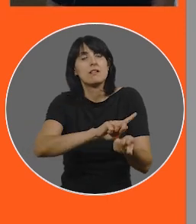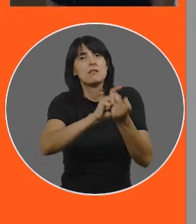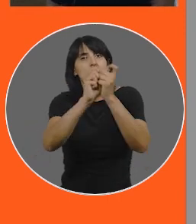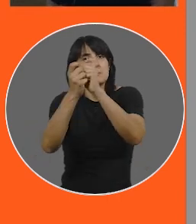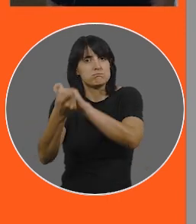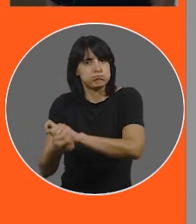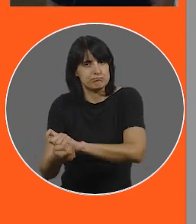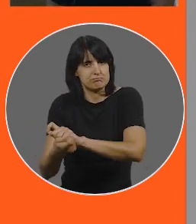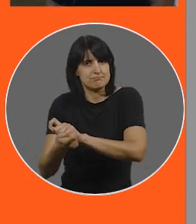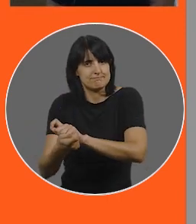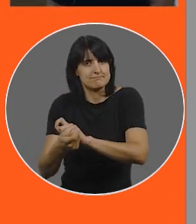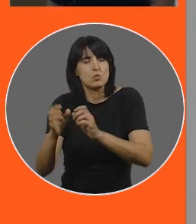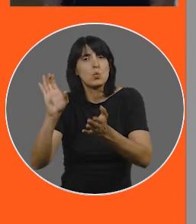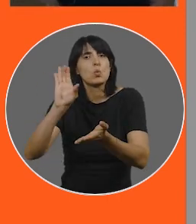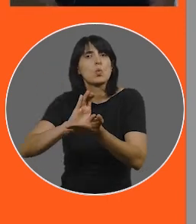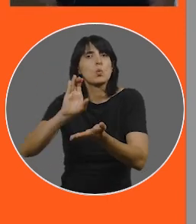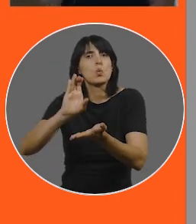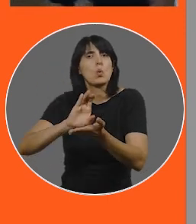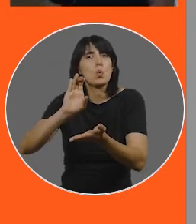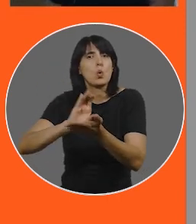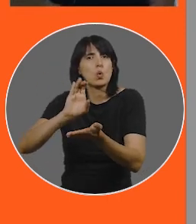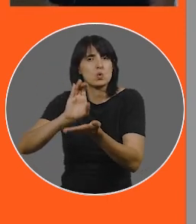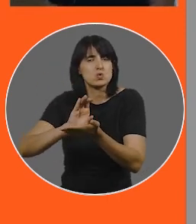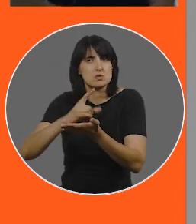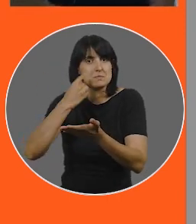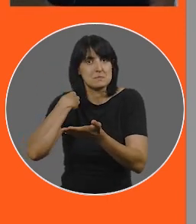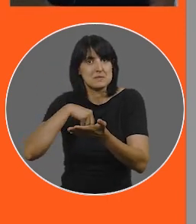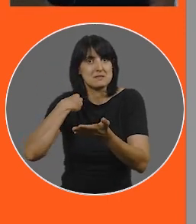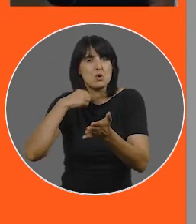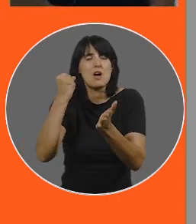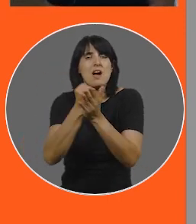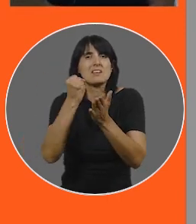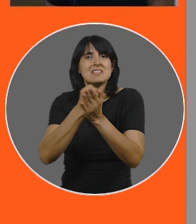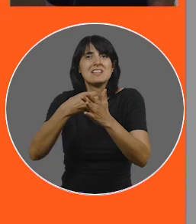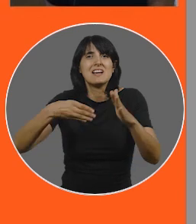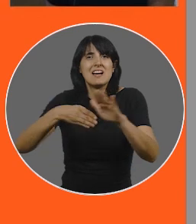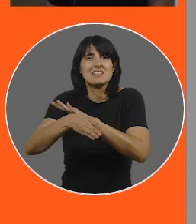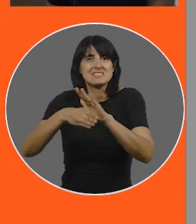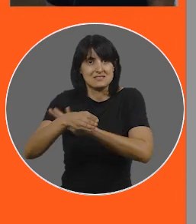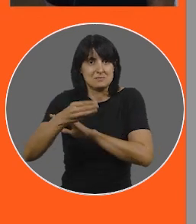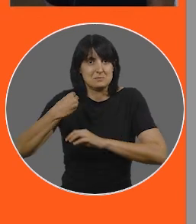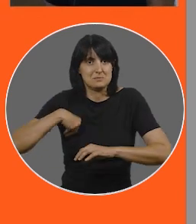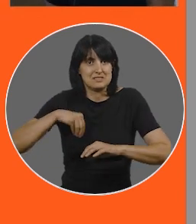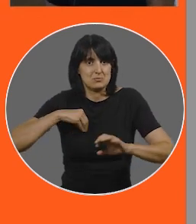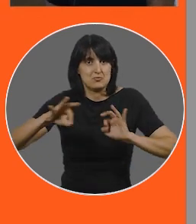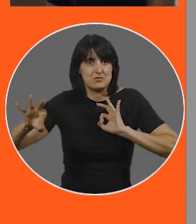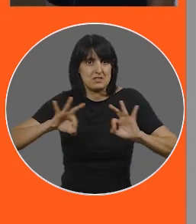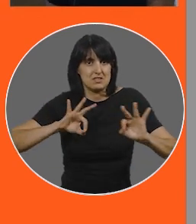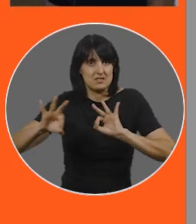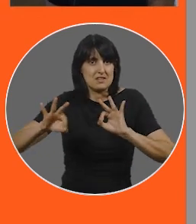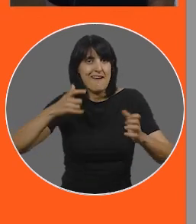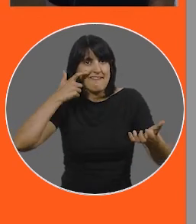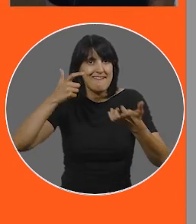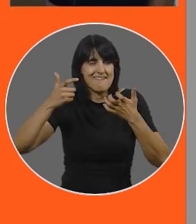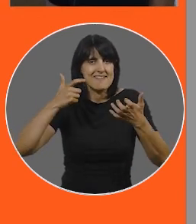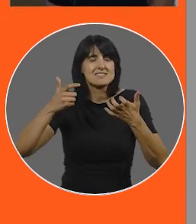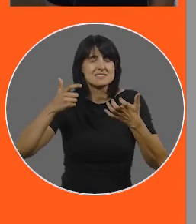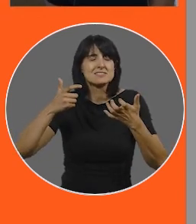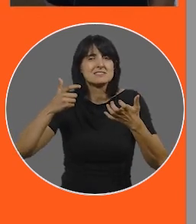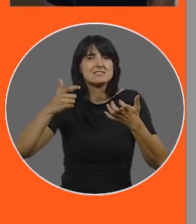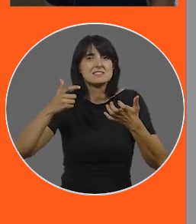un curs a Coursera, el logo a la pantalla, que es diu Accessibility for the Scenic Arts, accessibilitat a les